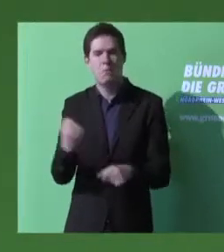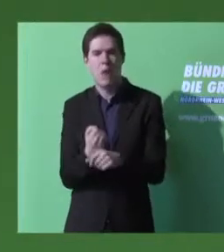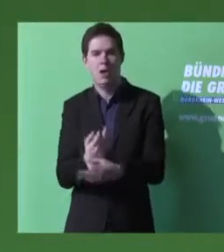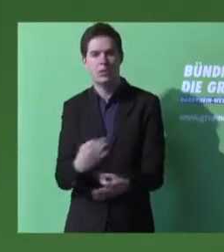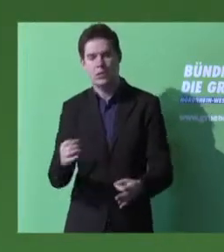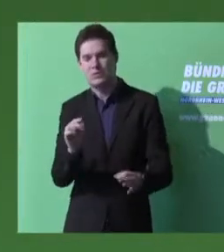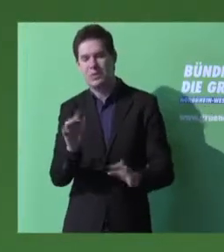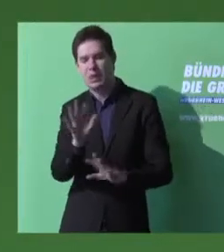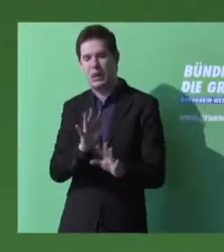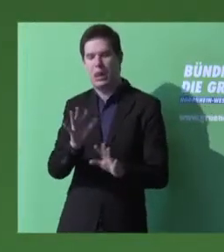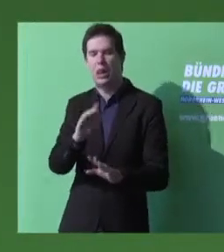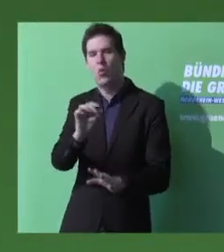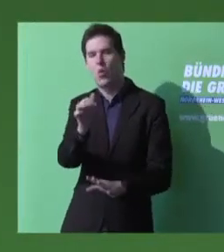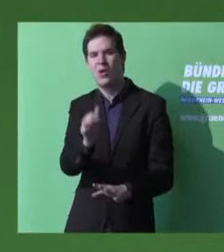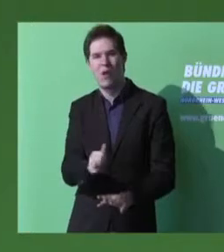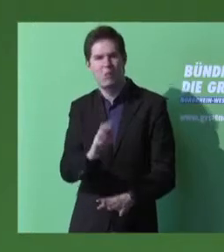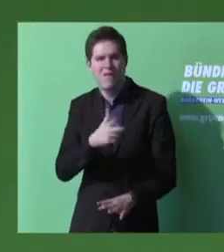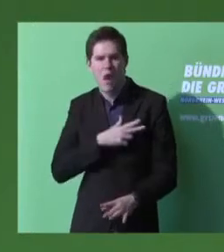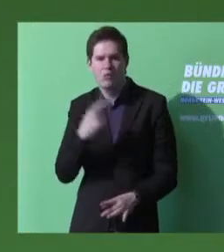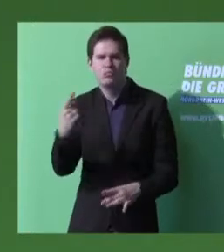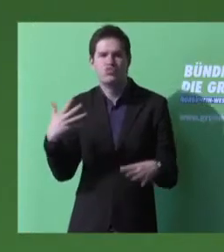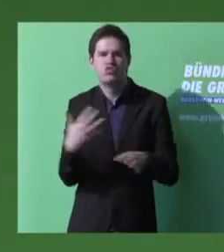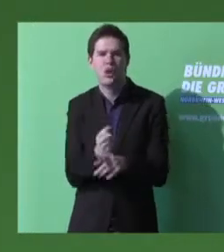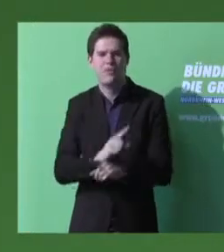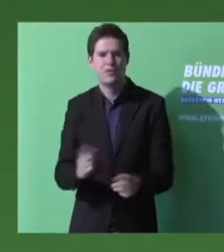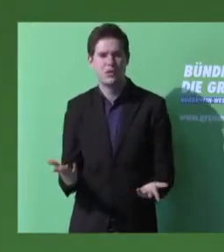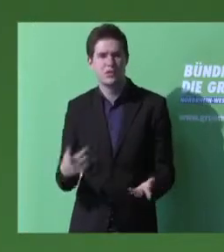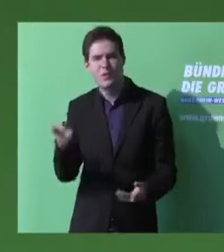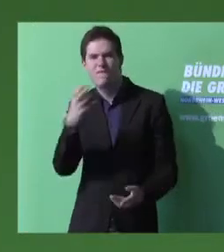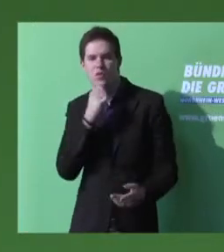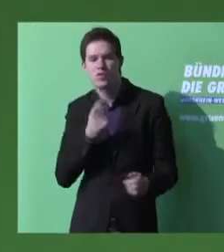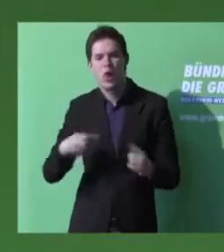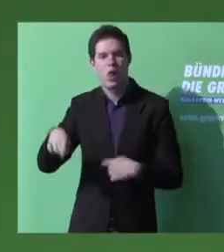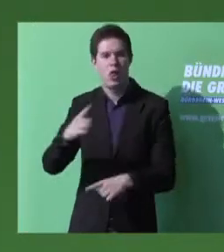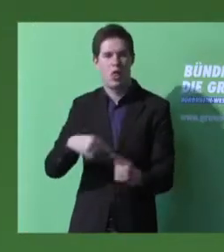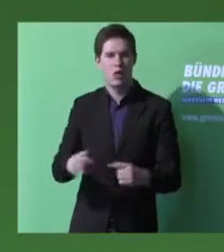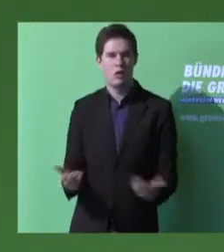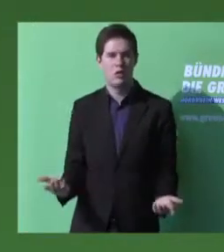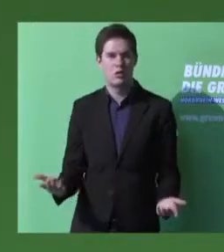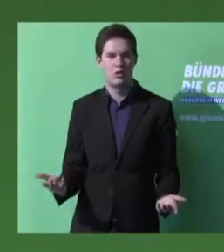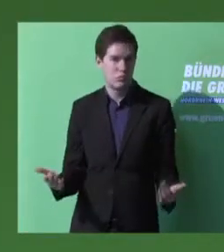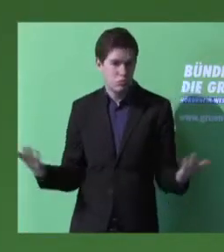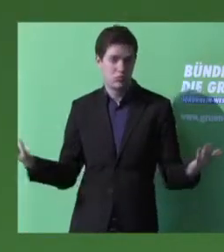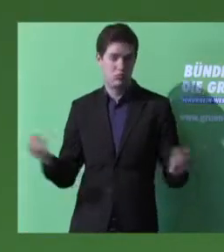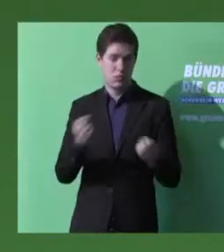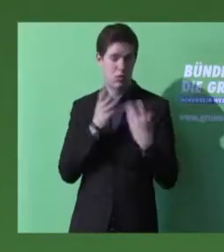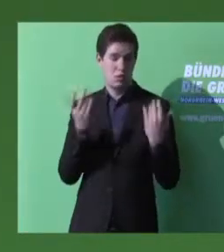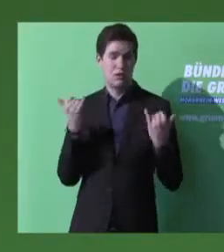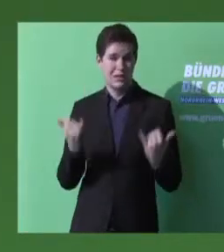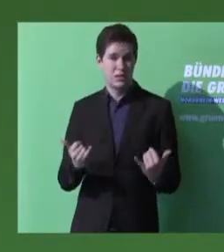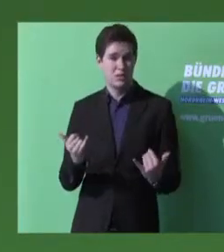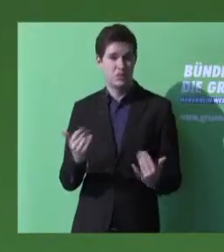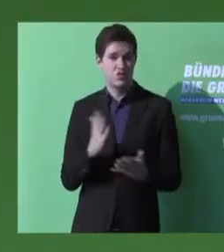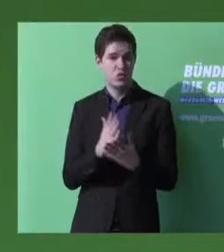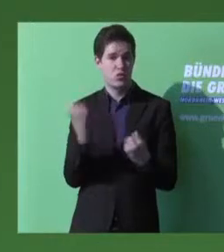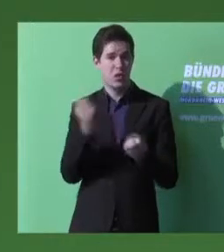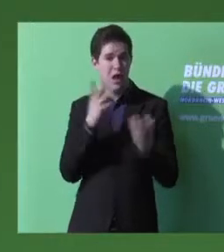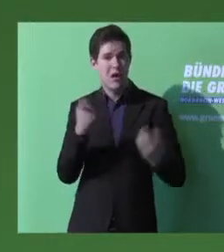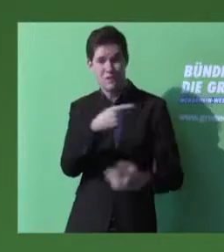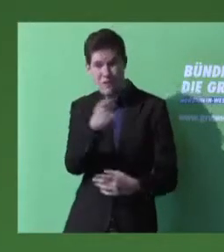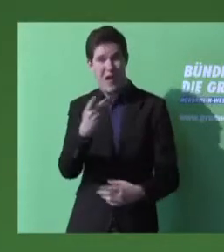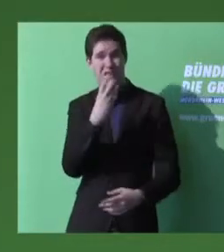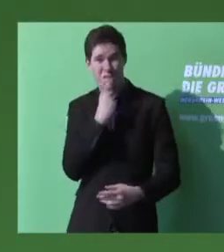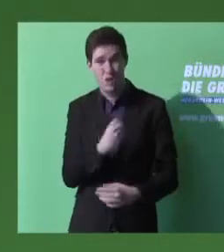diese verwässerten Ziele nicht einhalten will und tricksen will. Und deshalb heißt es sehr klar, wer die Energiewende will, wer den Klimaschutz